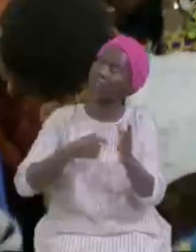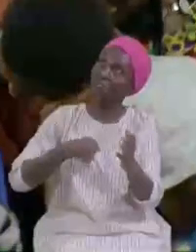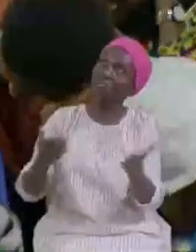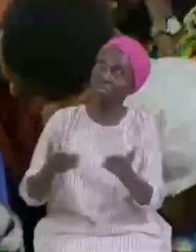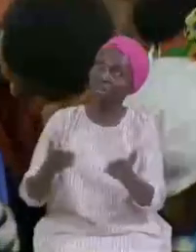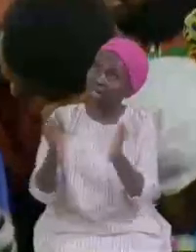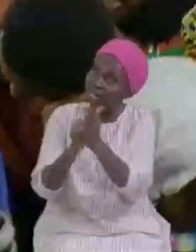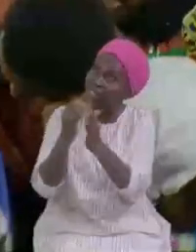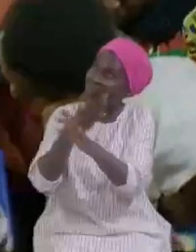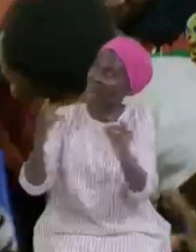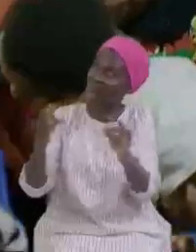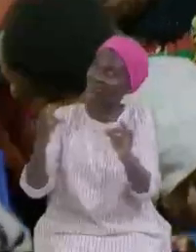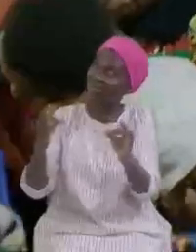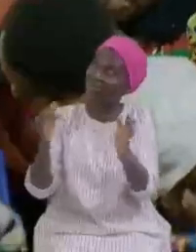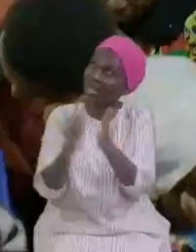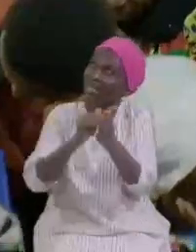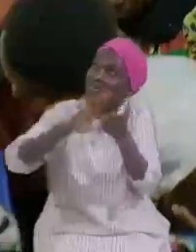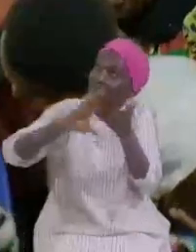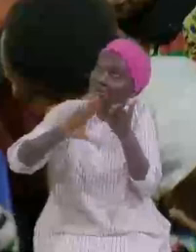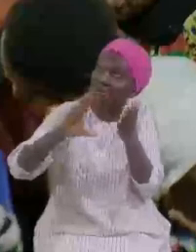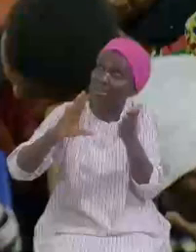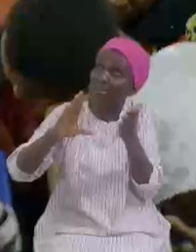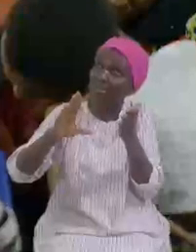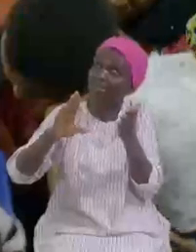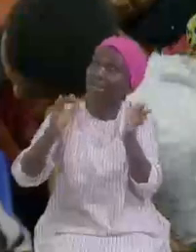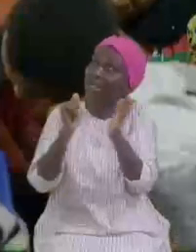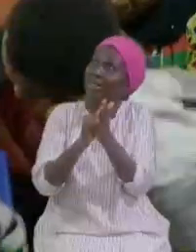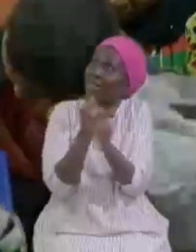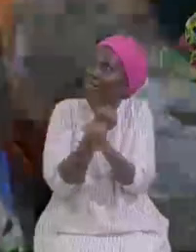Cette libération, ce pardon